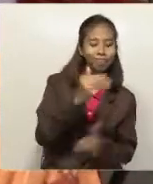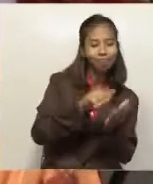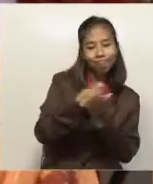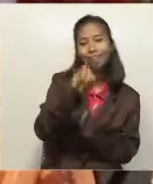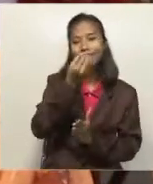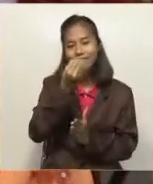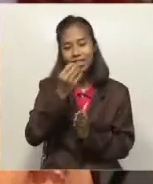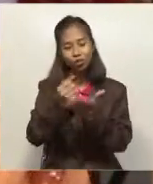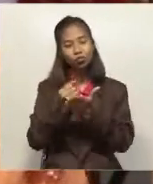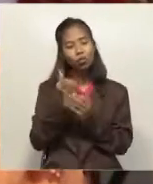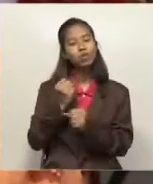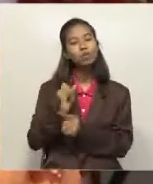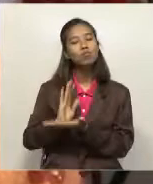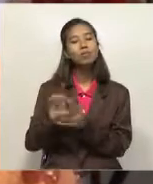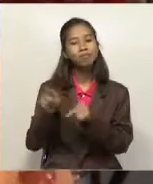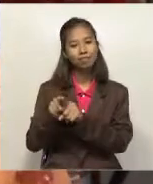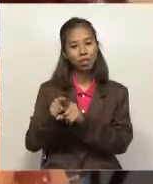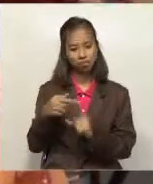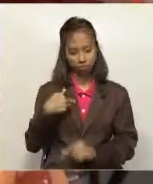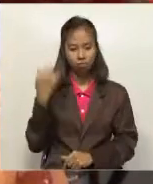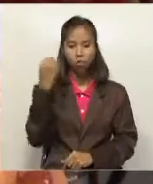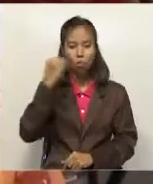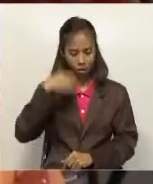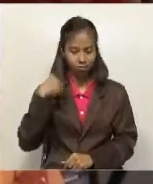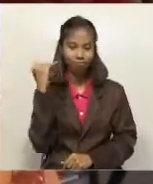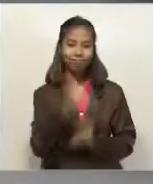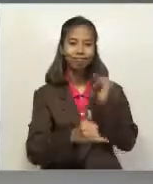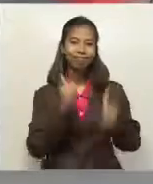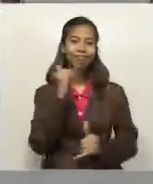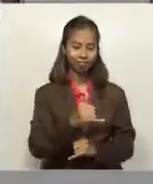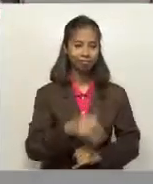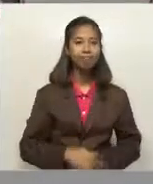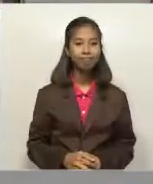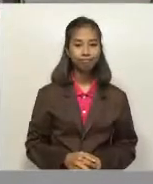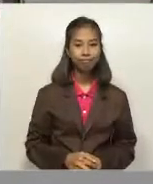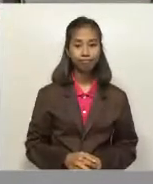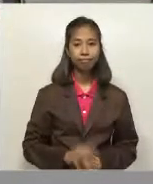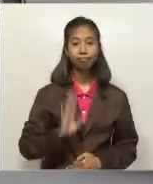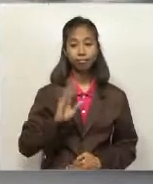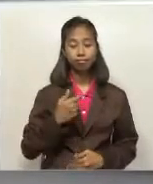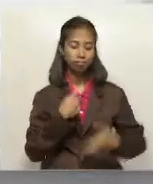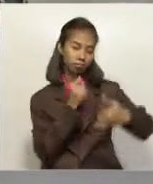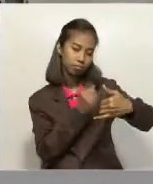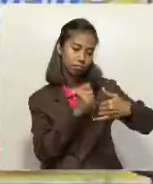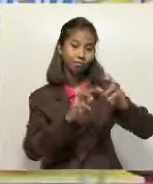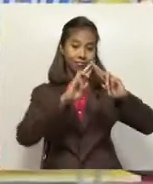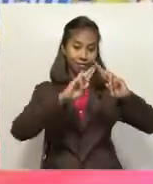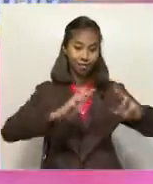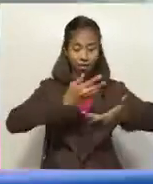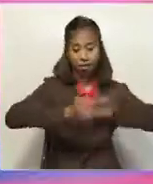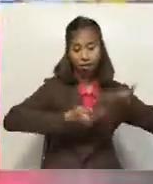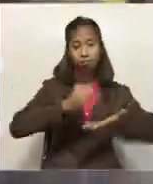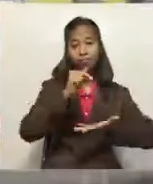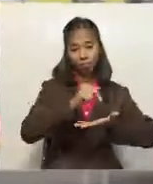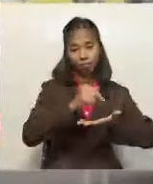ดีไหมคะ มาบ ่ อยนะ มาบ่อยเยาวราช และจากการสอบถามแม่ค้าในถนนเยาวราช